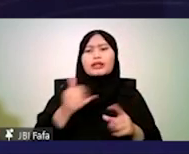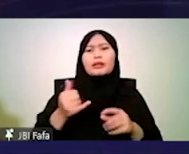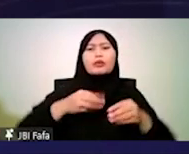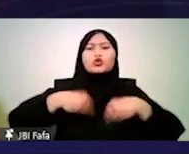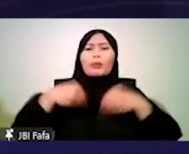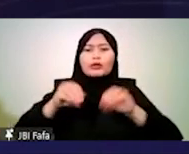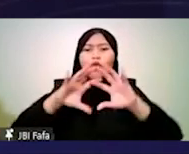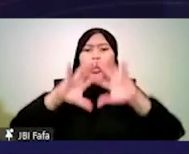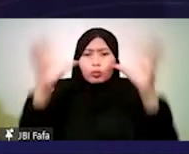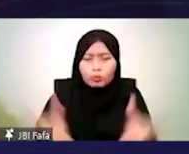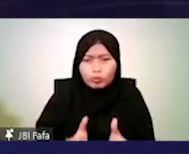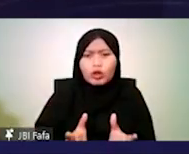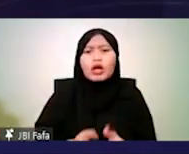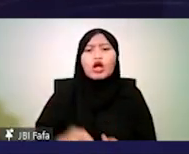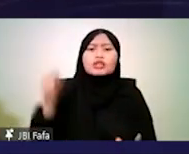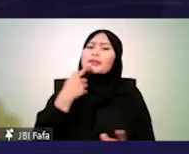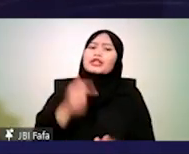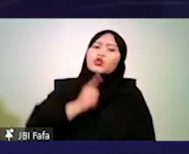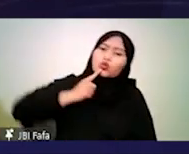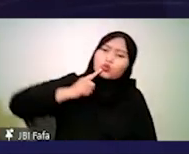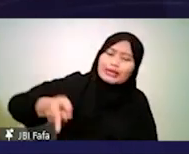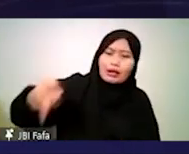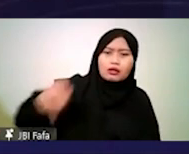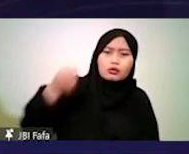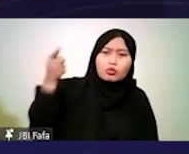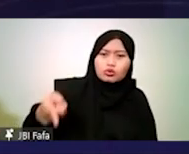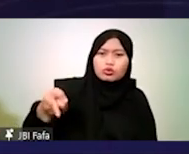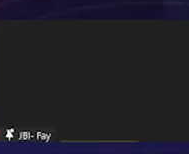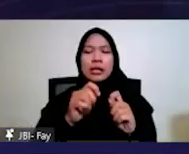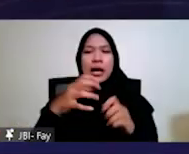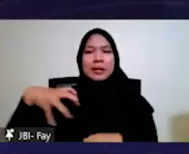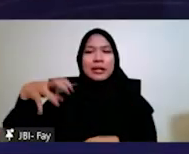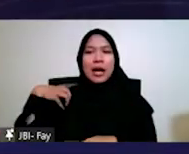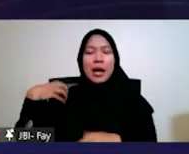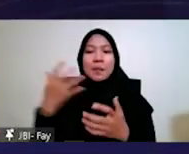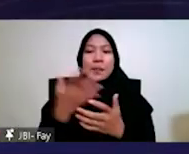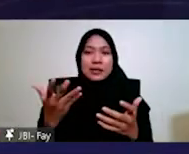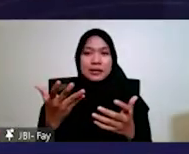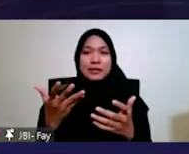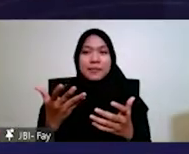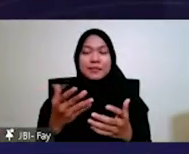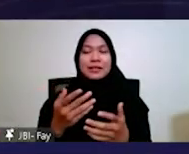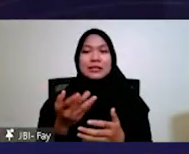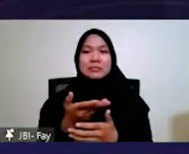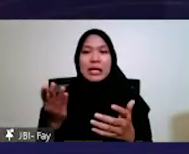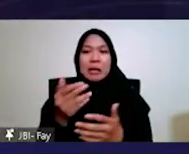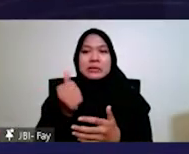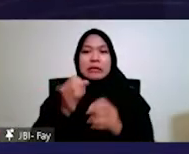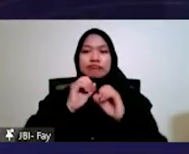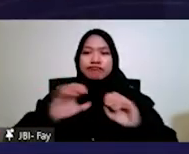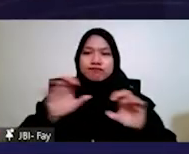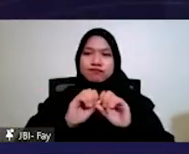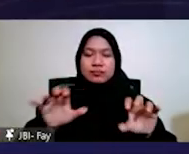untuk menjadi kita akan terbitkan dan terbitkan kepada mereka nah mereka ini nanti yang kemudian bisa mendistribusikan